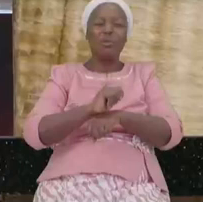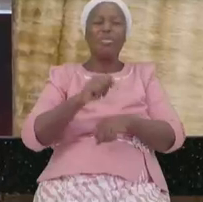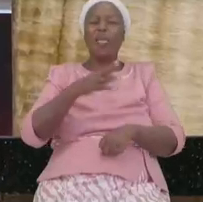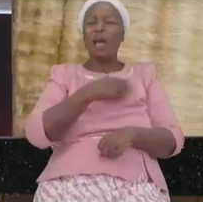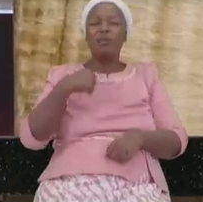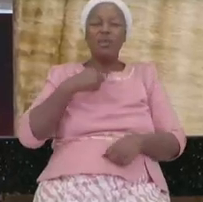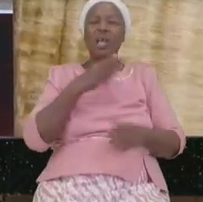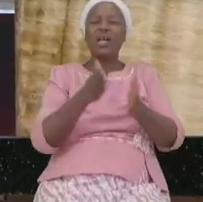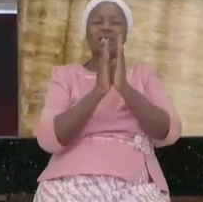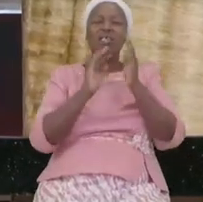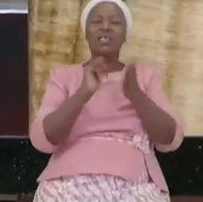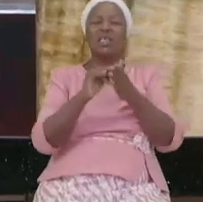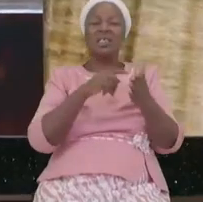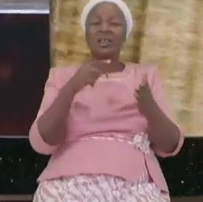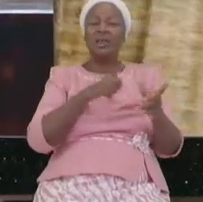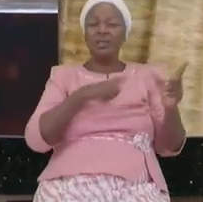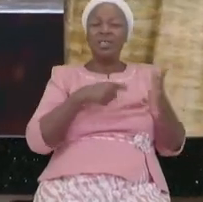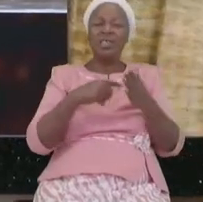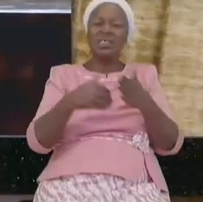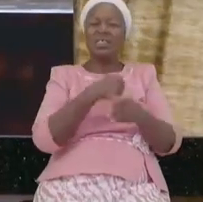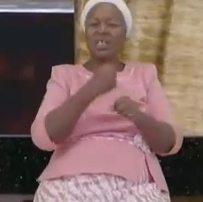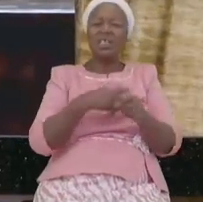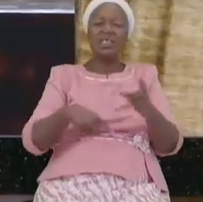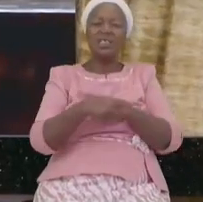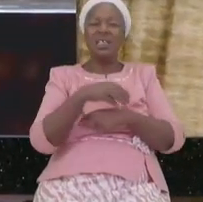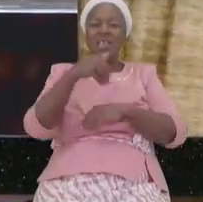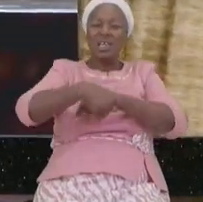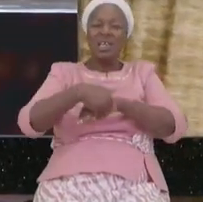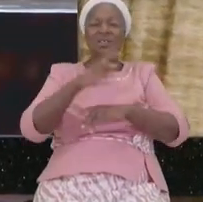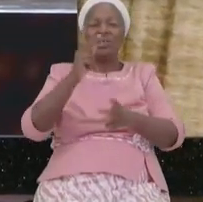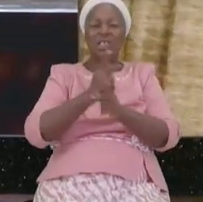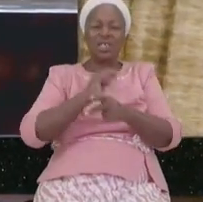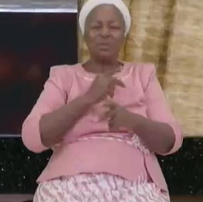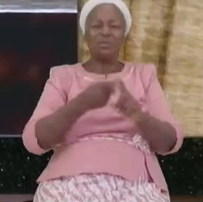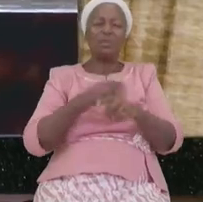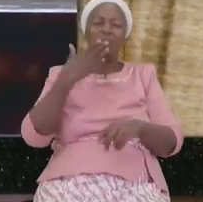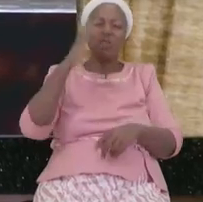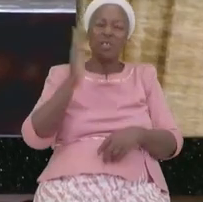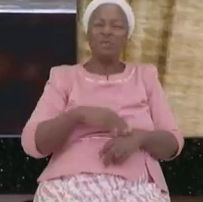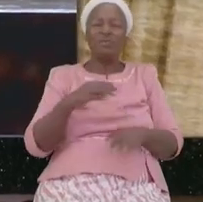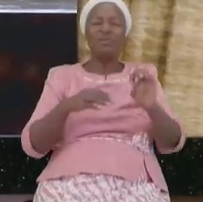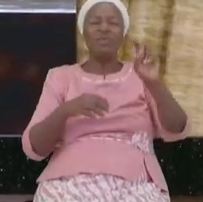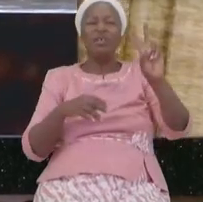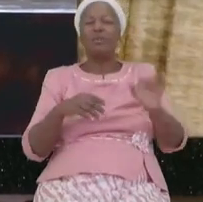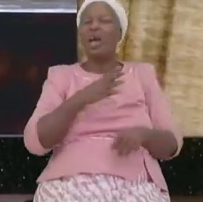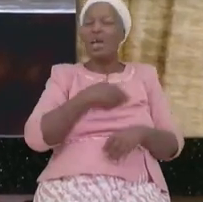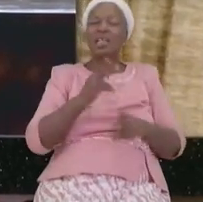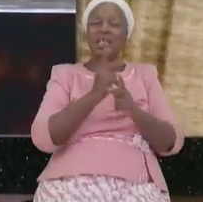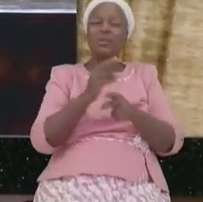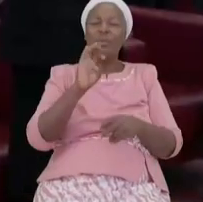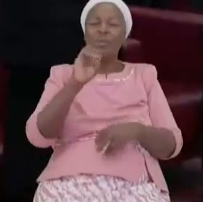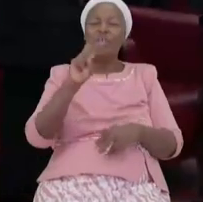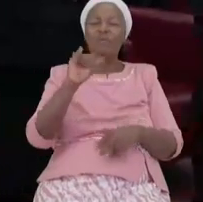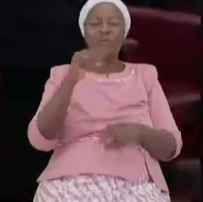que cette année, dans la journée, dans la nuit, que tu nous préserves du mal, que tu éloignes le mal de nous au nom de